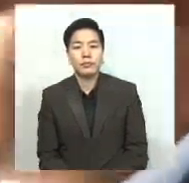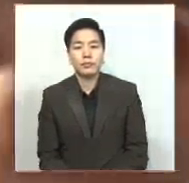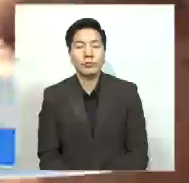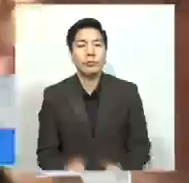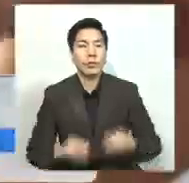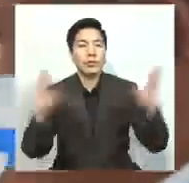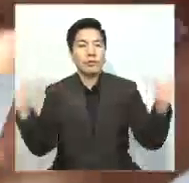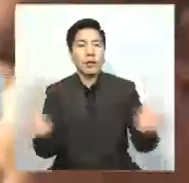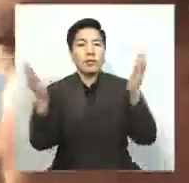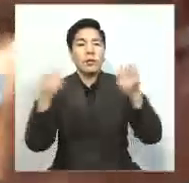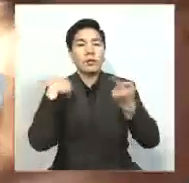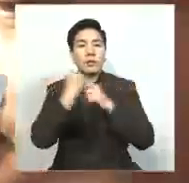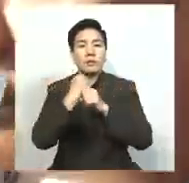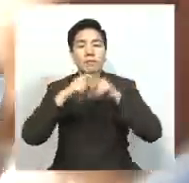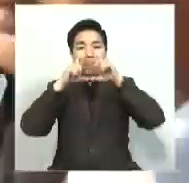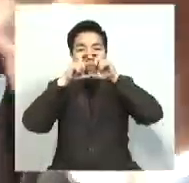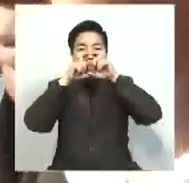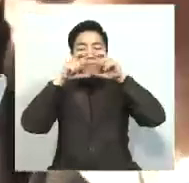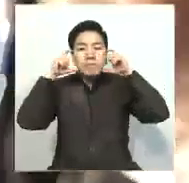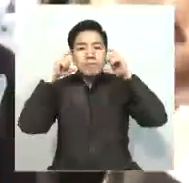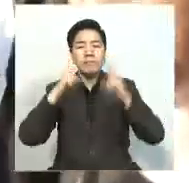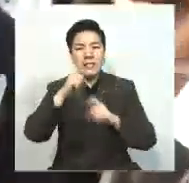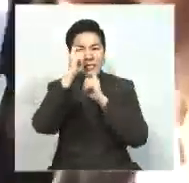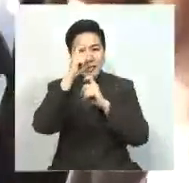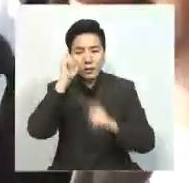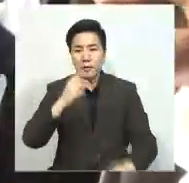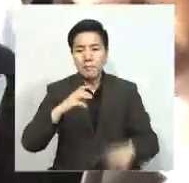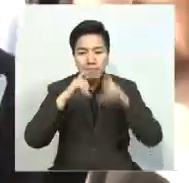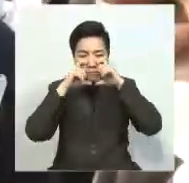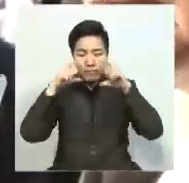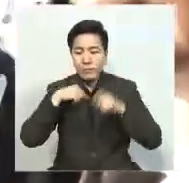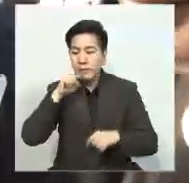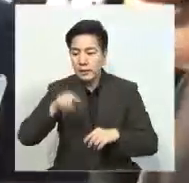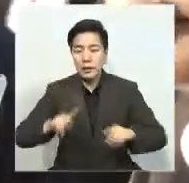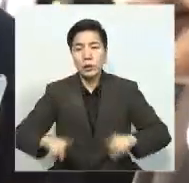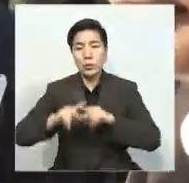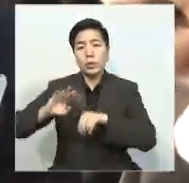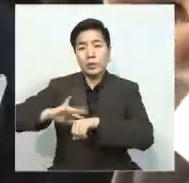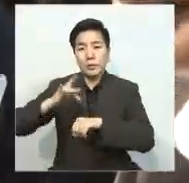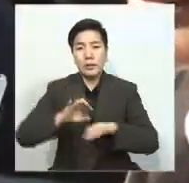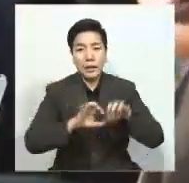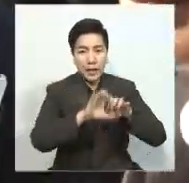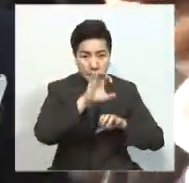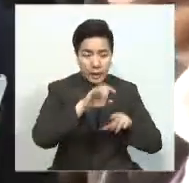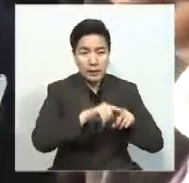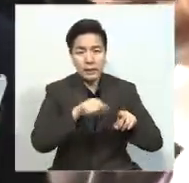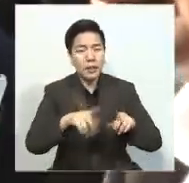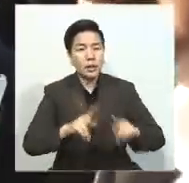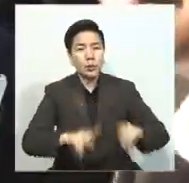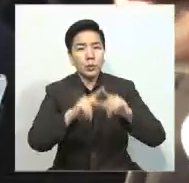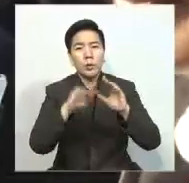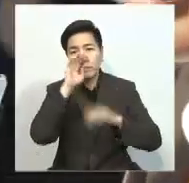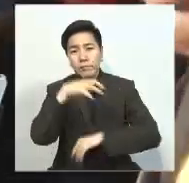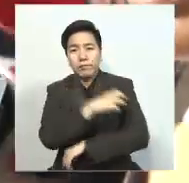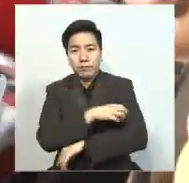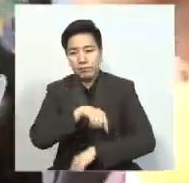งค์เรื่องการใช้หน้ากากต่างๆในพื้นที่นี้มันมีความเสี่ยงสูงด้วยนะทางการหมดแล้วกระทรวงทรัพย์กรมไทยกระทรวงอะไรกรุงเทพมหาน